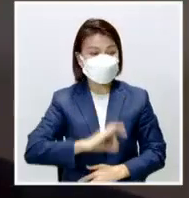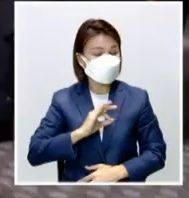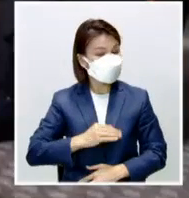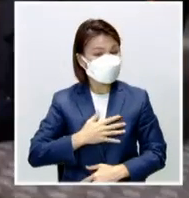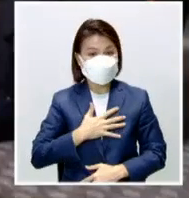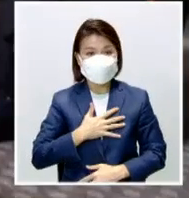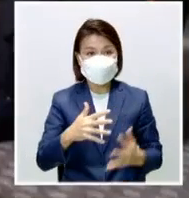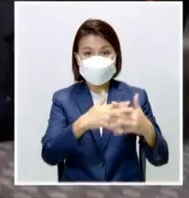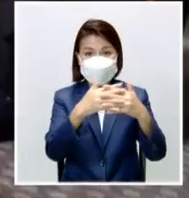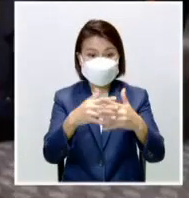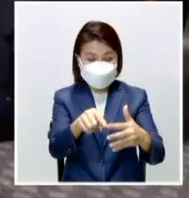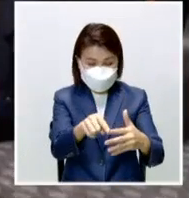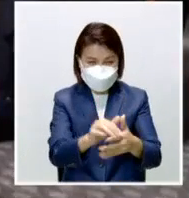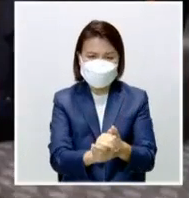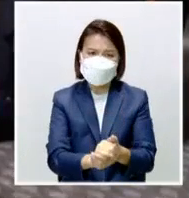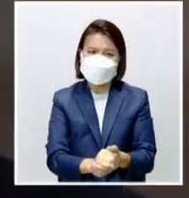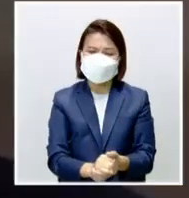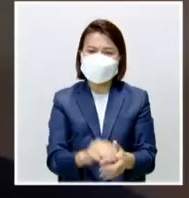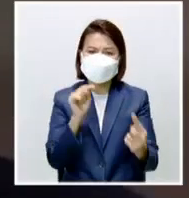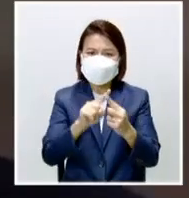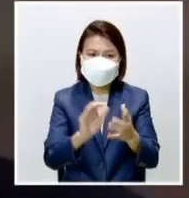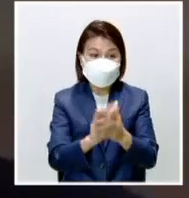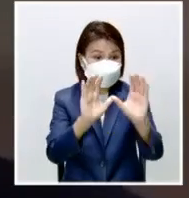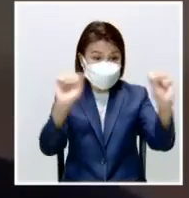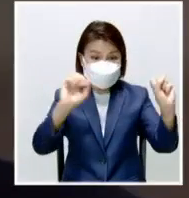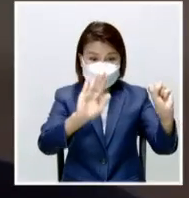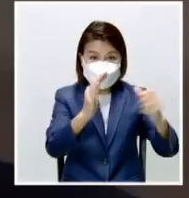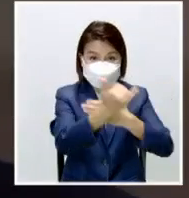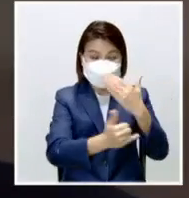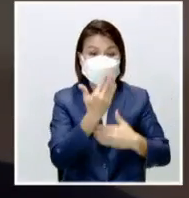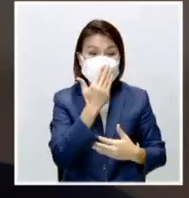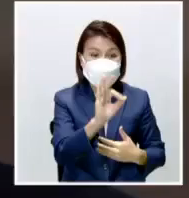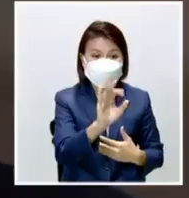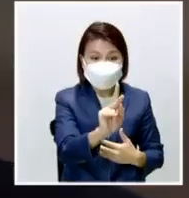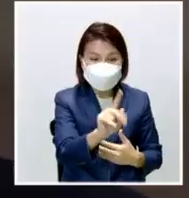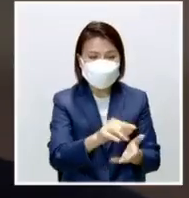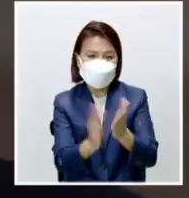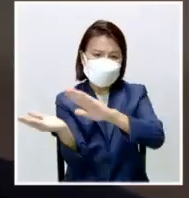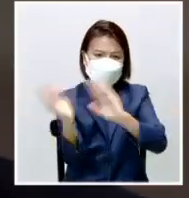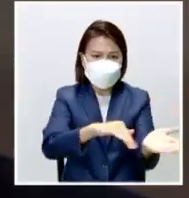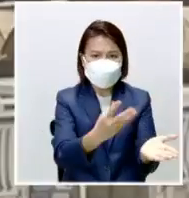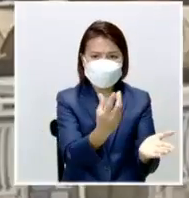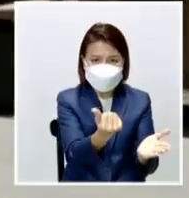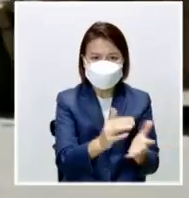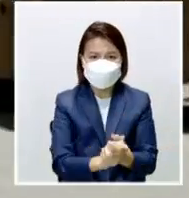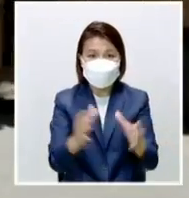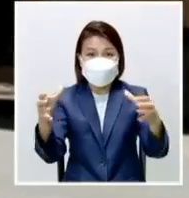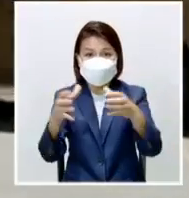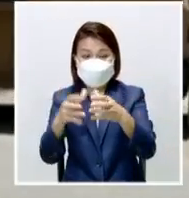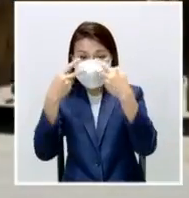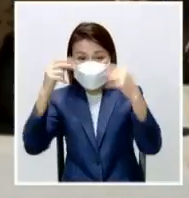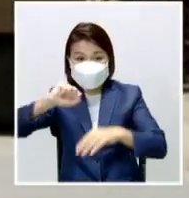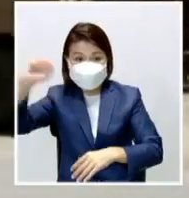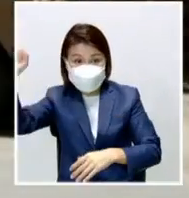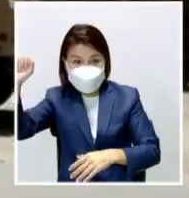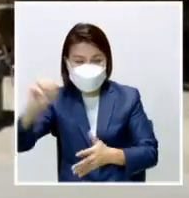ฐหนุนหลังเนี่ยล่มสลายพ่ายแพ้ต่อตาลิบันรวดเร็วขณะนี้โดยข่าวกรองเองก็ไม่ได้คาดการล่วงหน้าค่ะว่ากลุ่มตาลิบันจะเอาชนะก